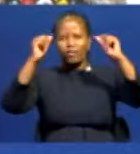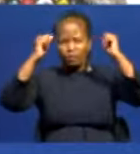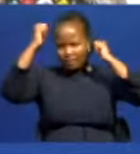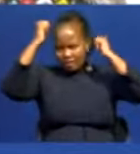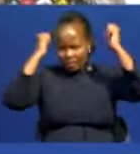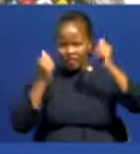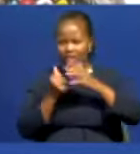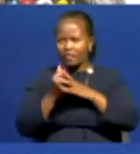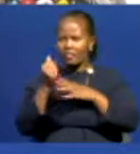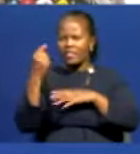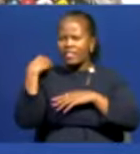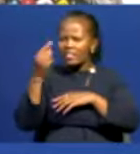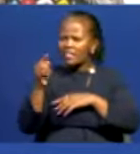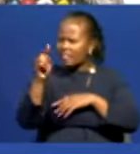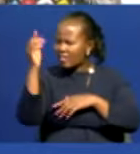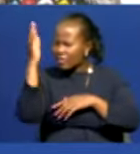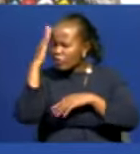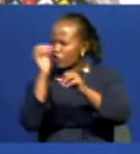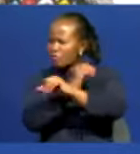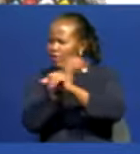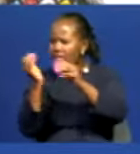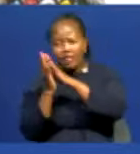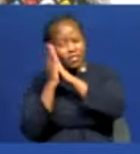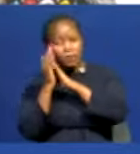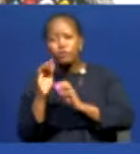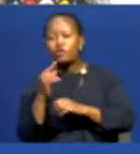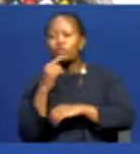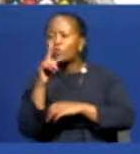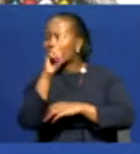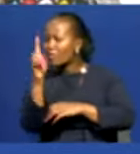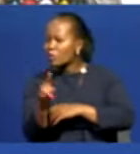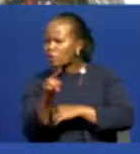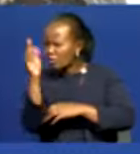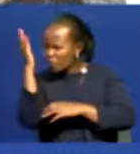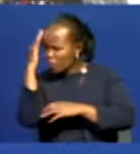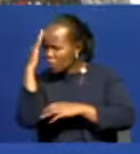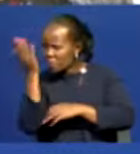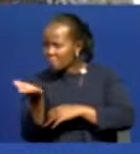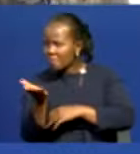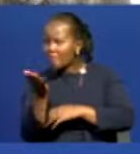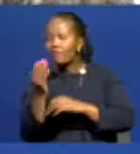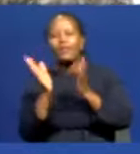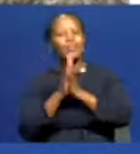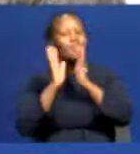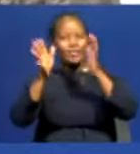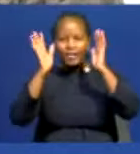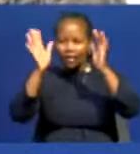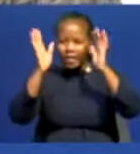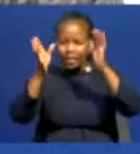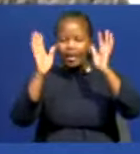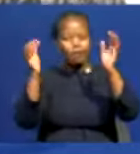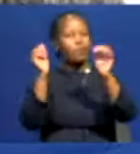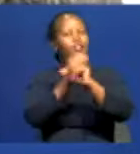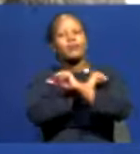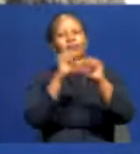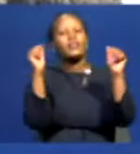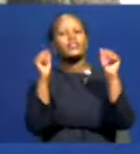mnajua jana rais alilala na nyinyi hapa waturukana? Mlikuwa mnajua? Ebu pigeni rais makofi.